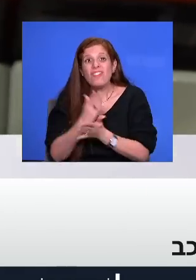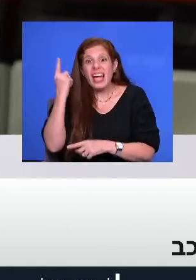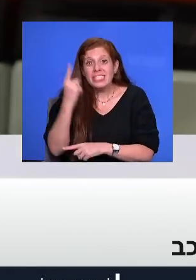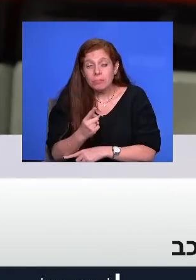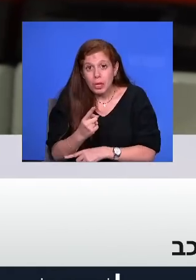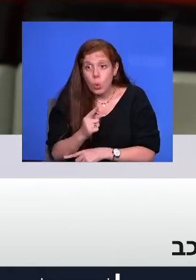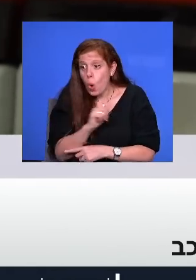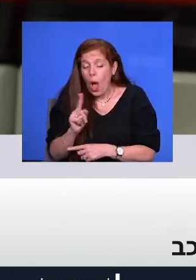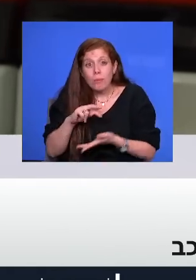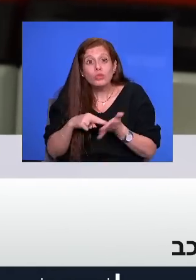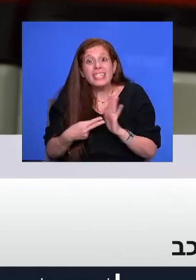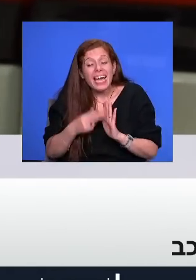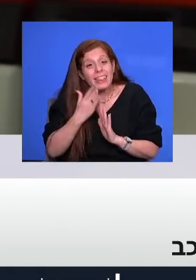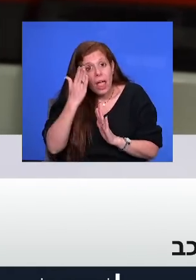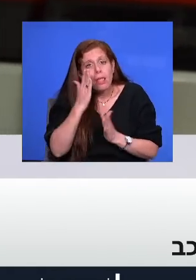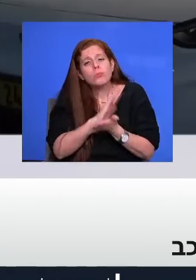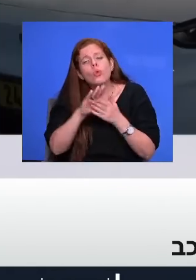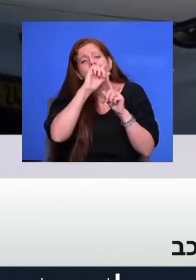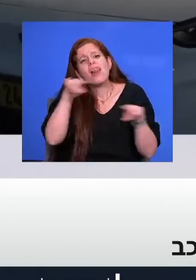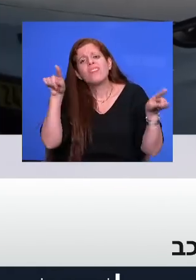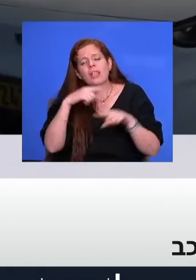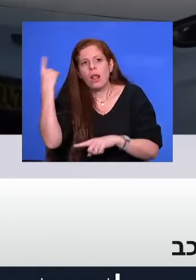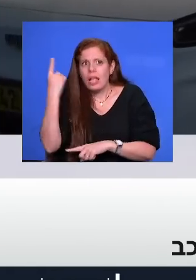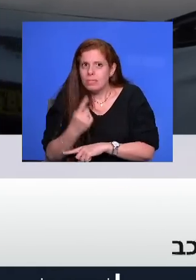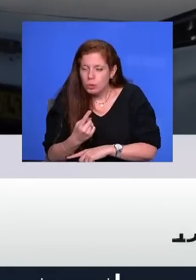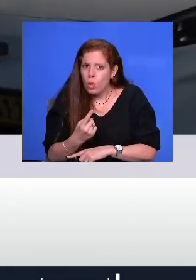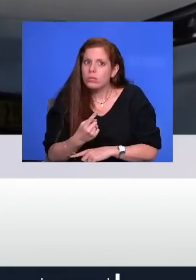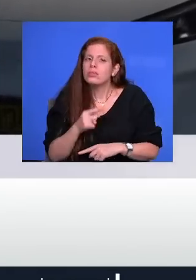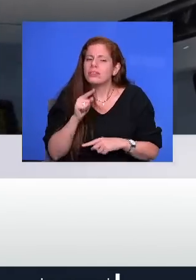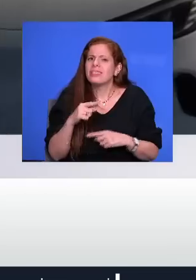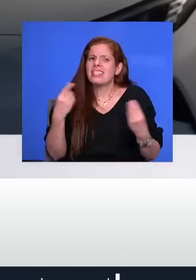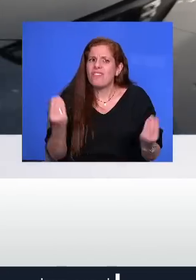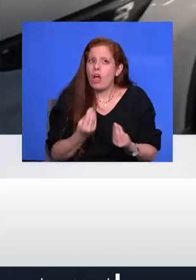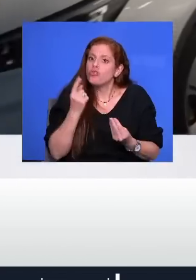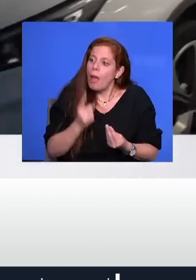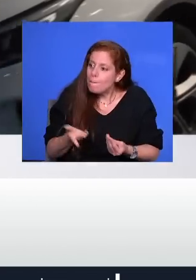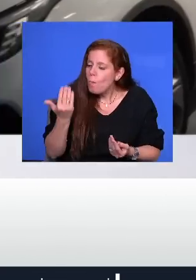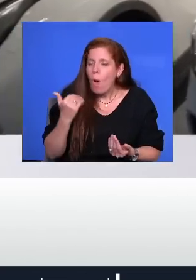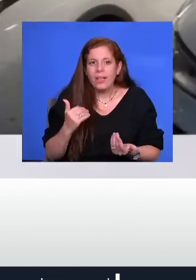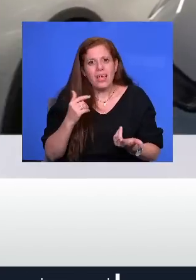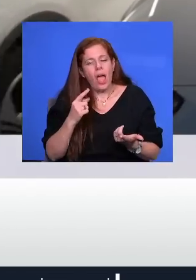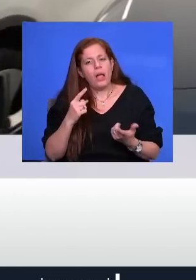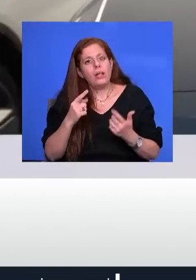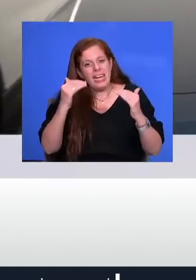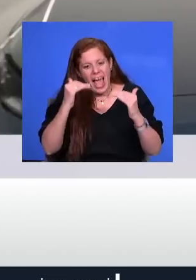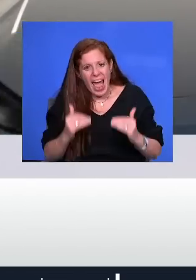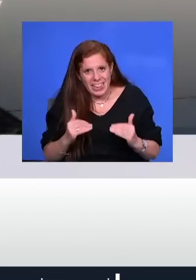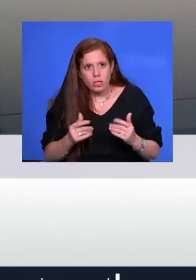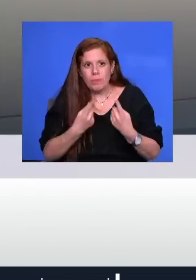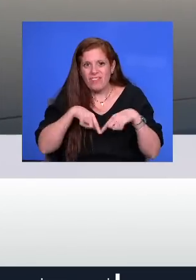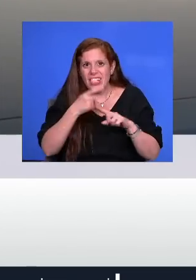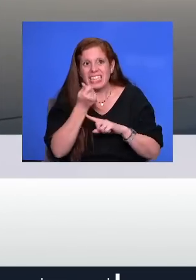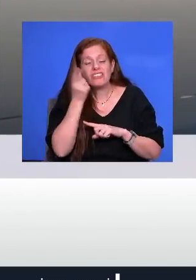אלה שתכננו להזמין, פשוט לבטל את ההזמנות. מדובר על דבר שאמור היה ככל הנראה לרדת, כלומר ועדת הכספים הייתה